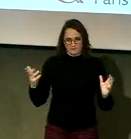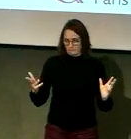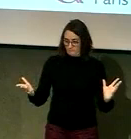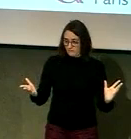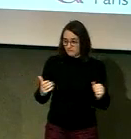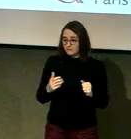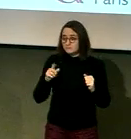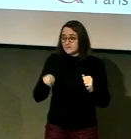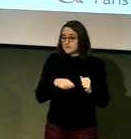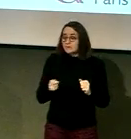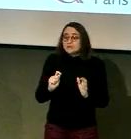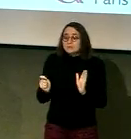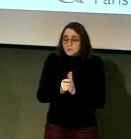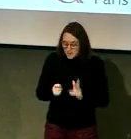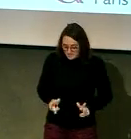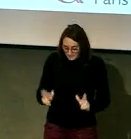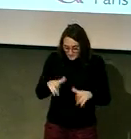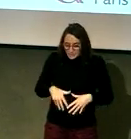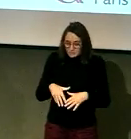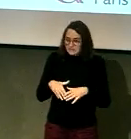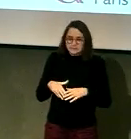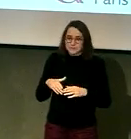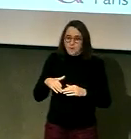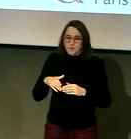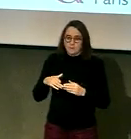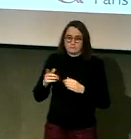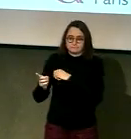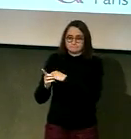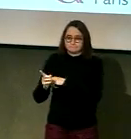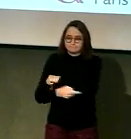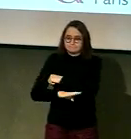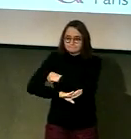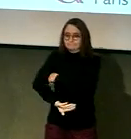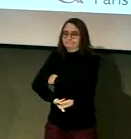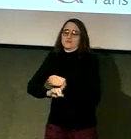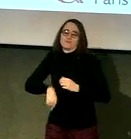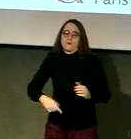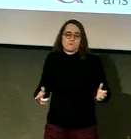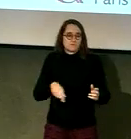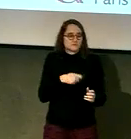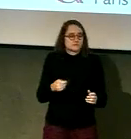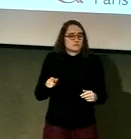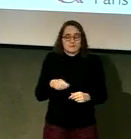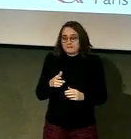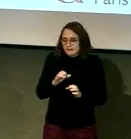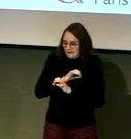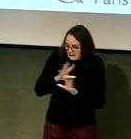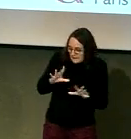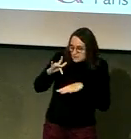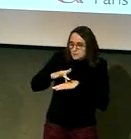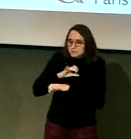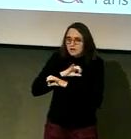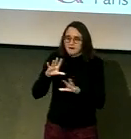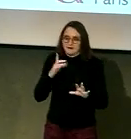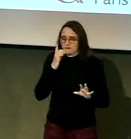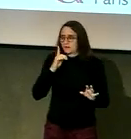nécessité de prôner l'abstinence pendant la grossesse. Donc, la grossesse devrait être un moment sans prise de produits. Ça va